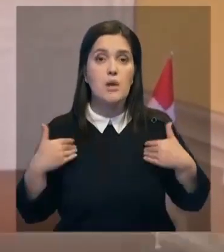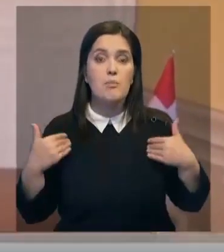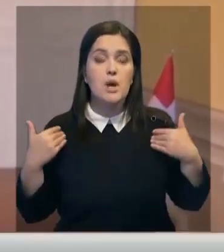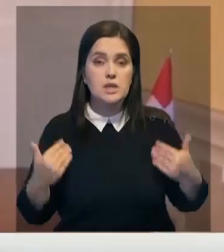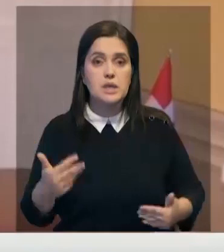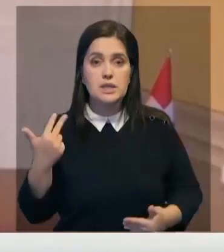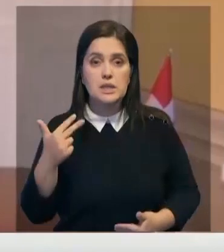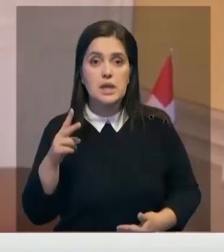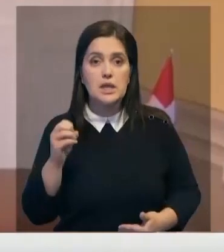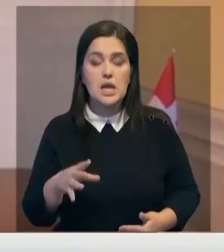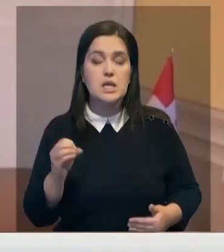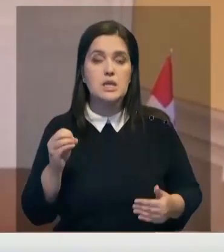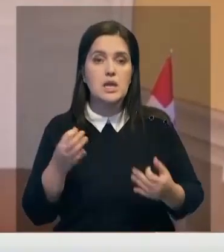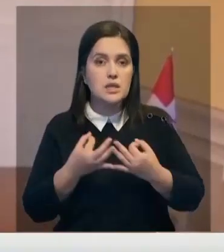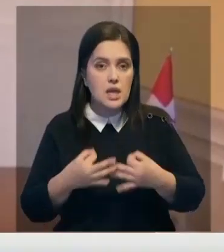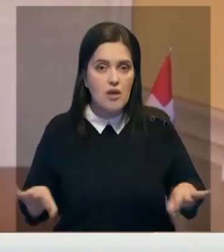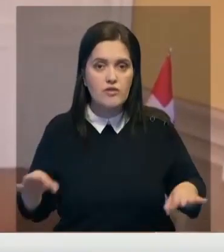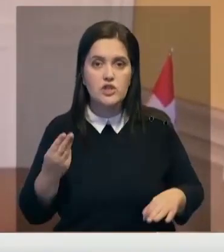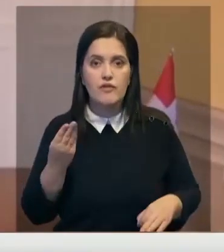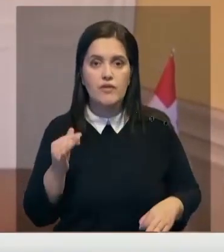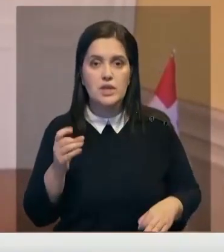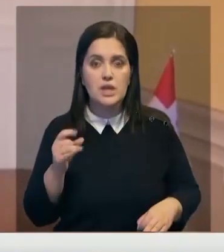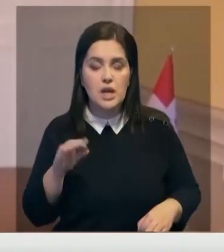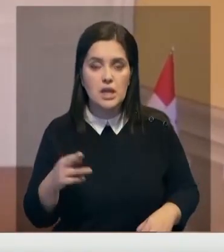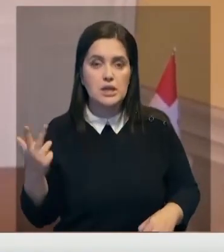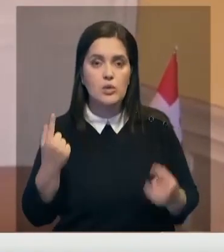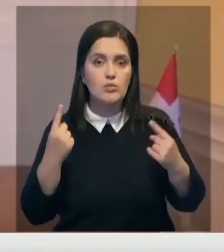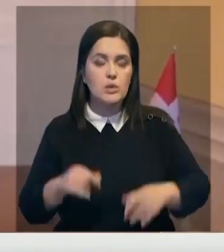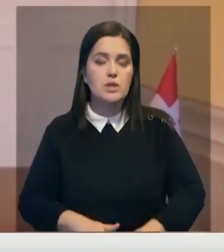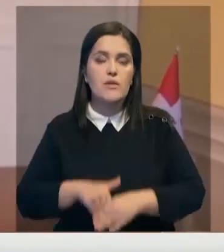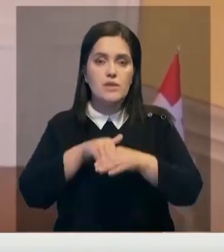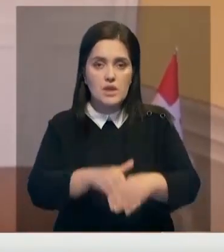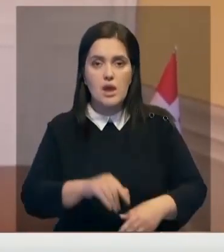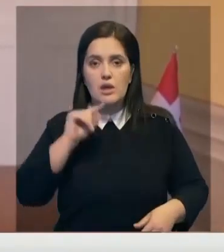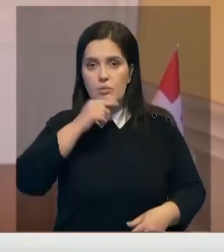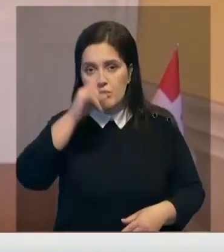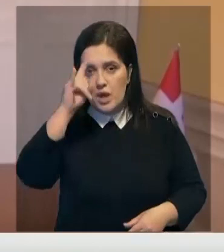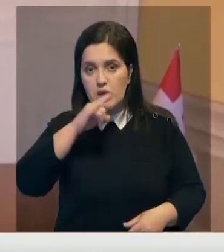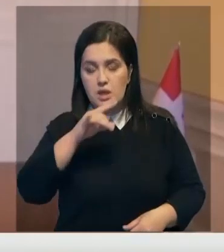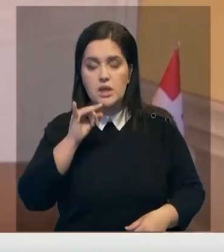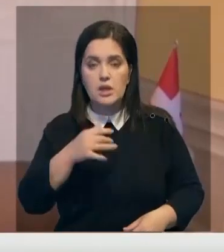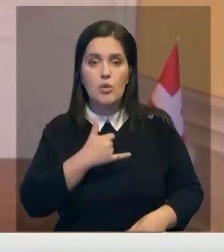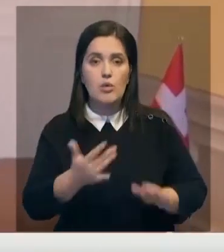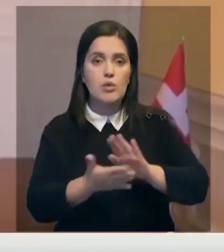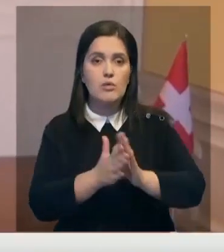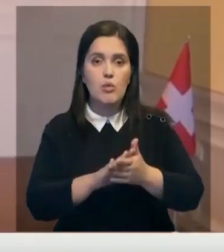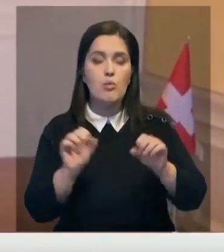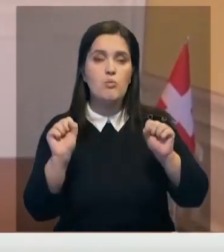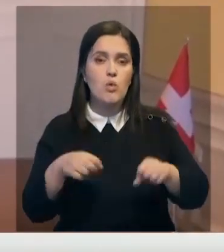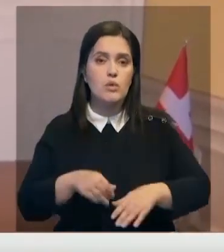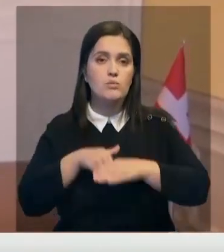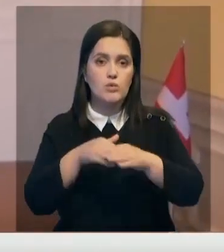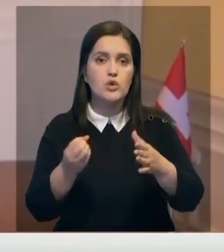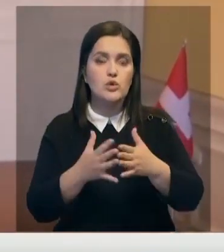30-летием независимости. Швейцария – третий крупнейший торговый инвестор в экономику Казахстана, и в стабильных рамочных условиях мы сможем вкладывать